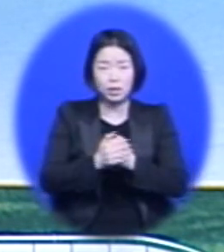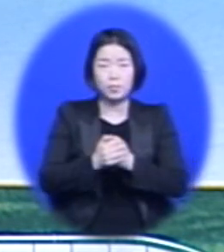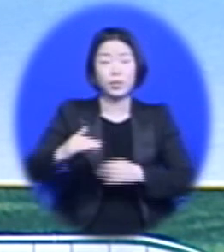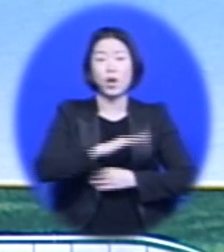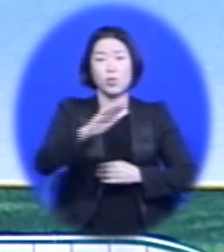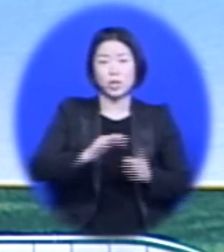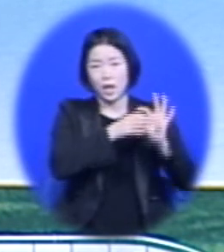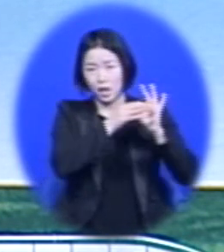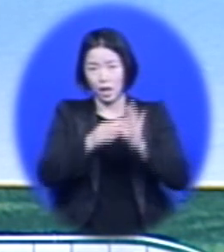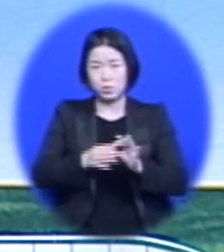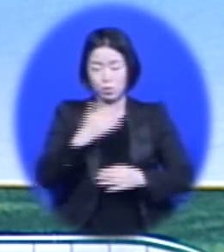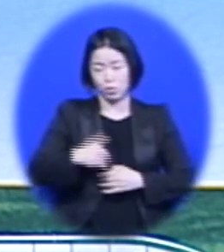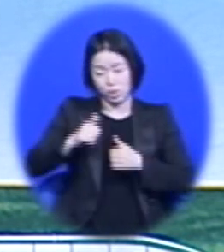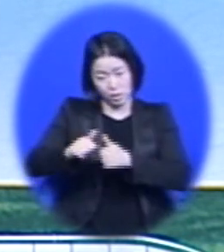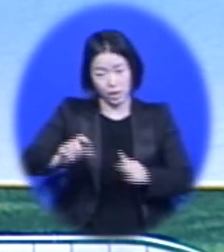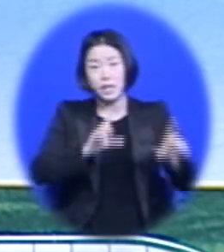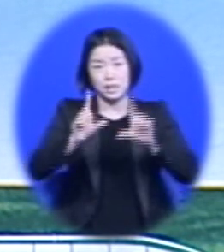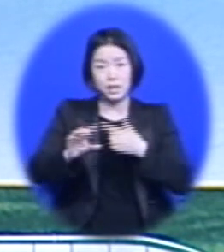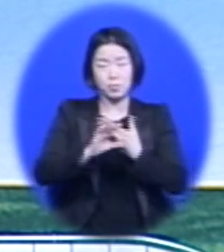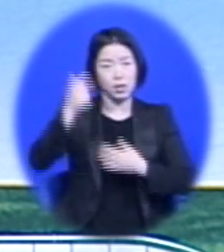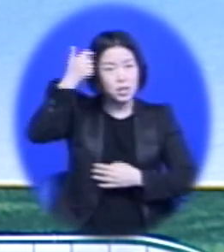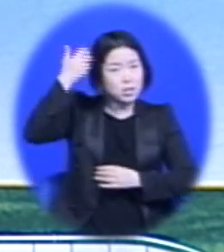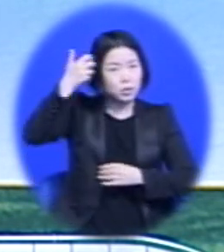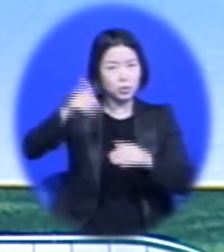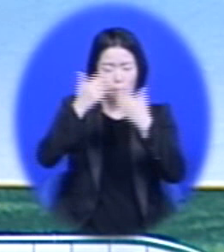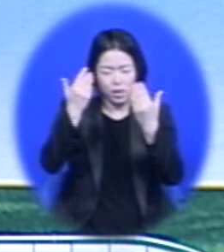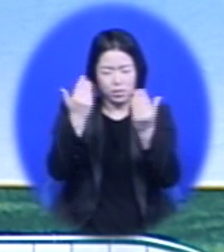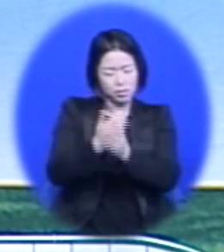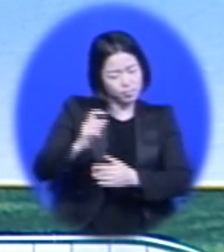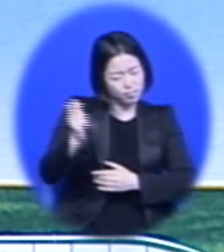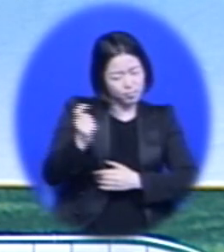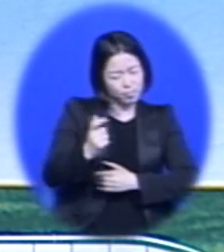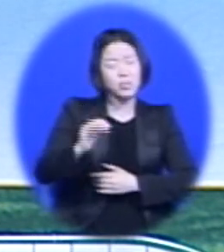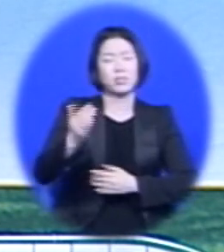우리가 계속 육신을 따라 살면 영적으로 완전히 강팍해집니다.